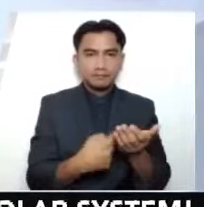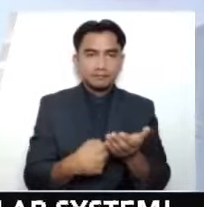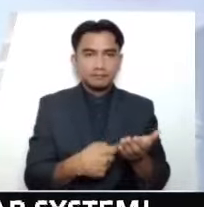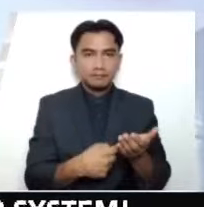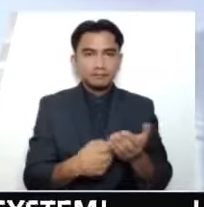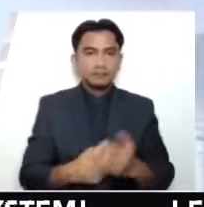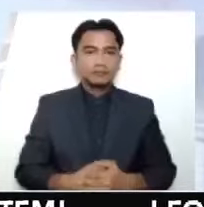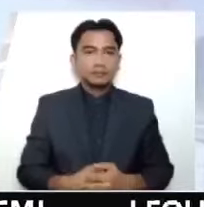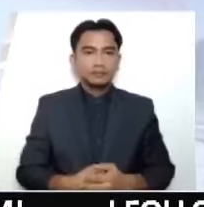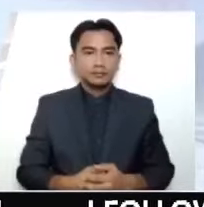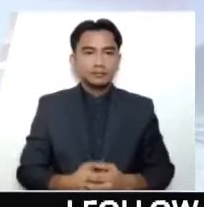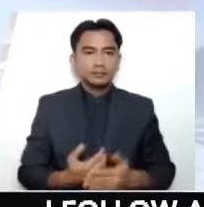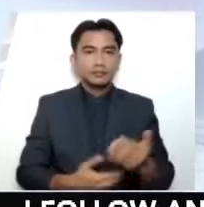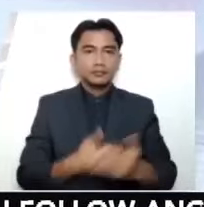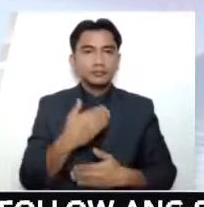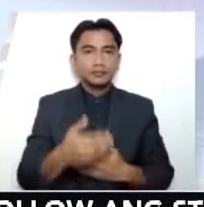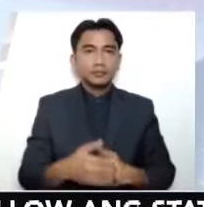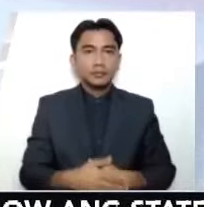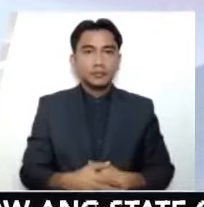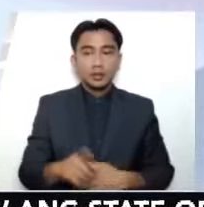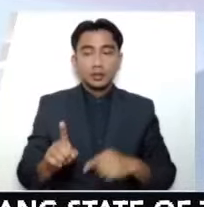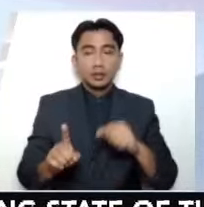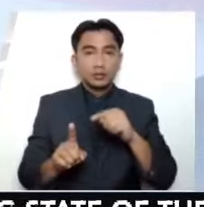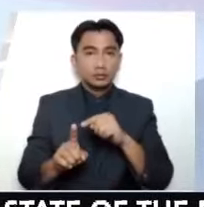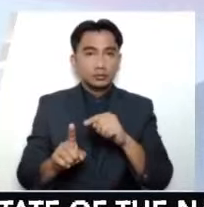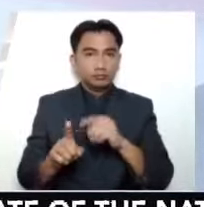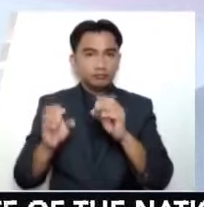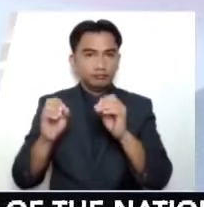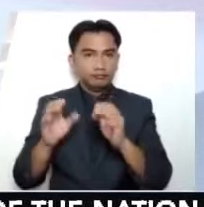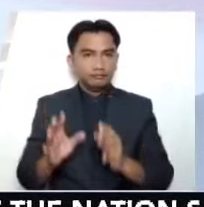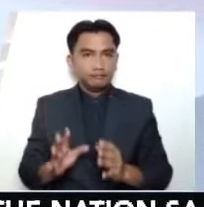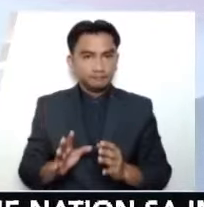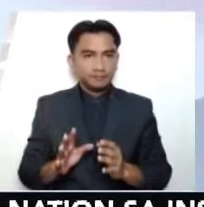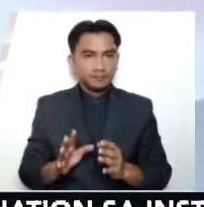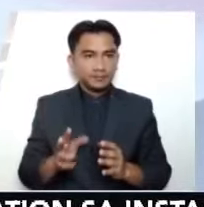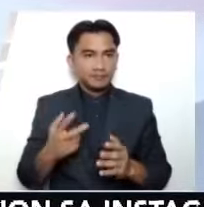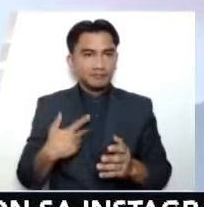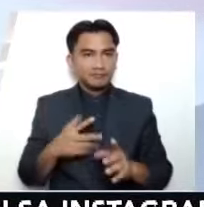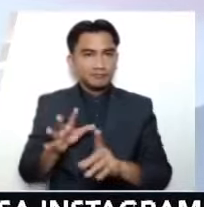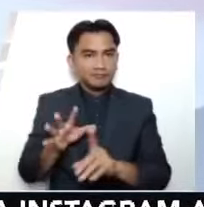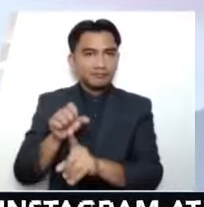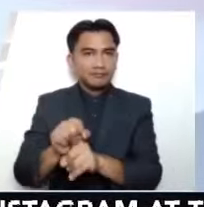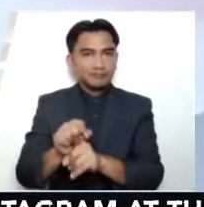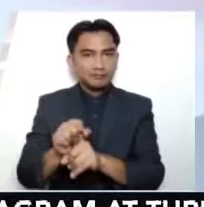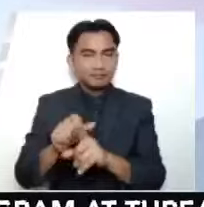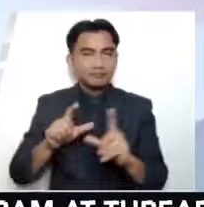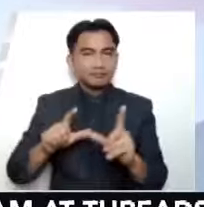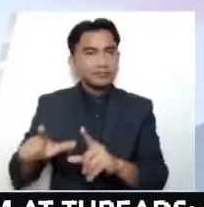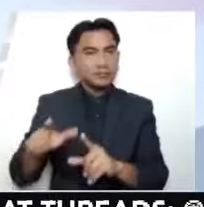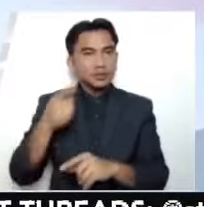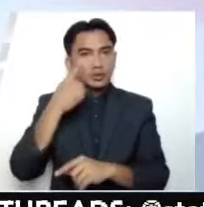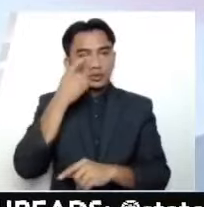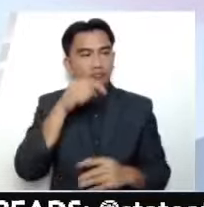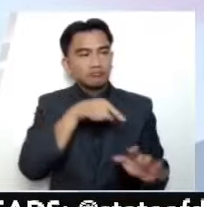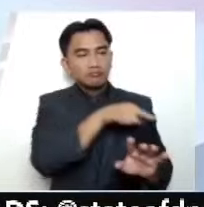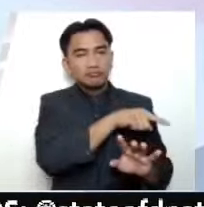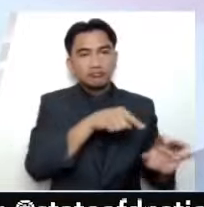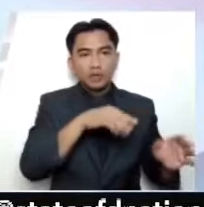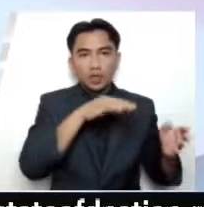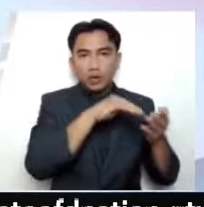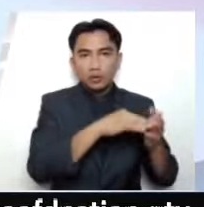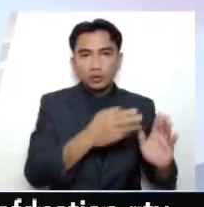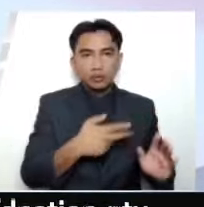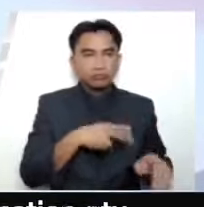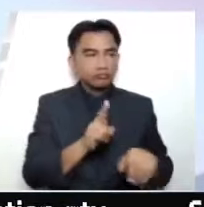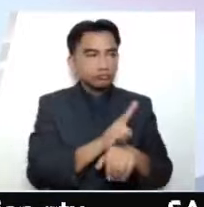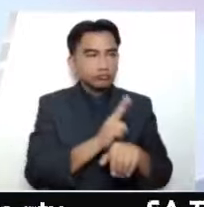Arestado ang isang guro na umano'y pinapupunta sa kanyang bahay ang kanyang mga estudyante para raw molestyahin. Ginagamit din umano